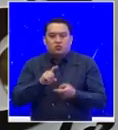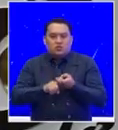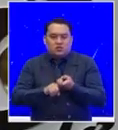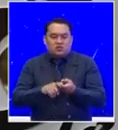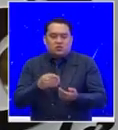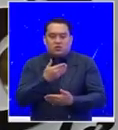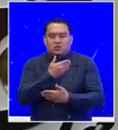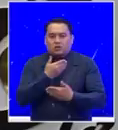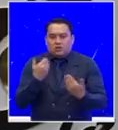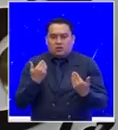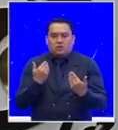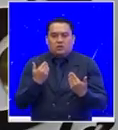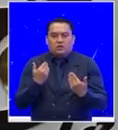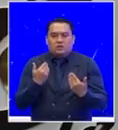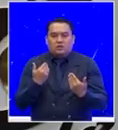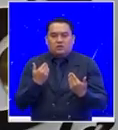состояние